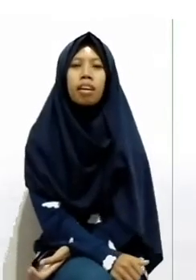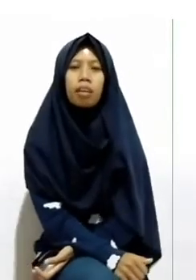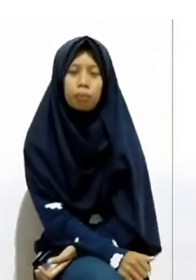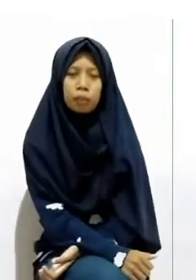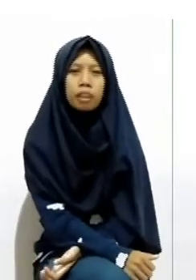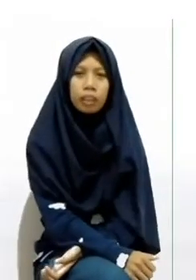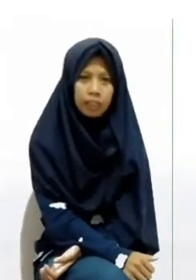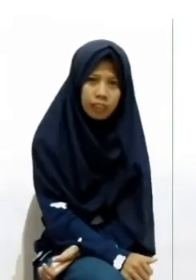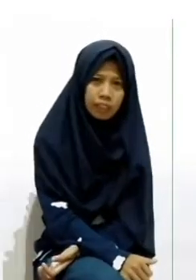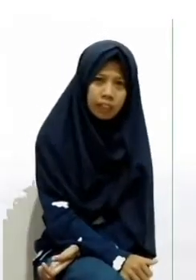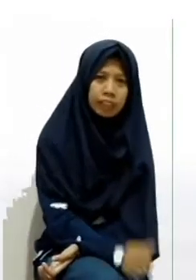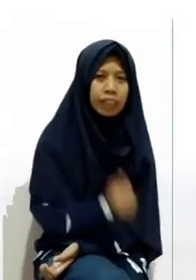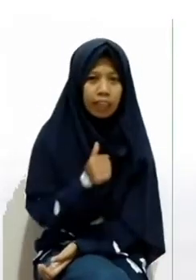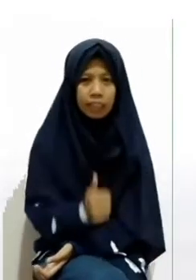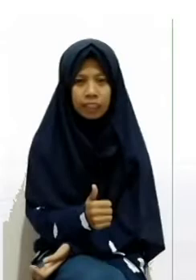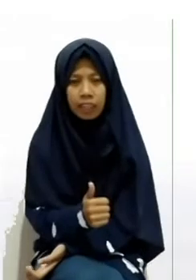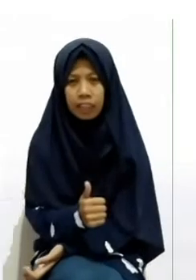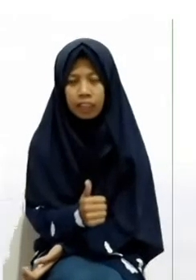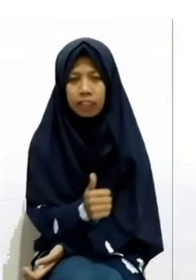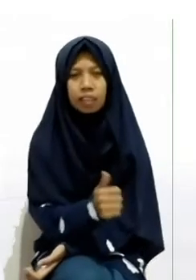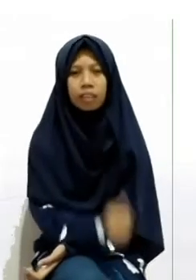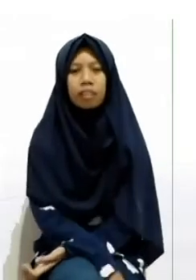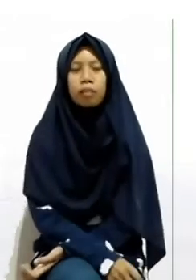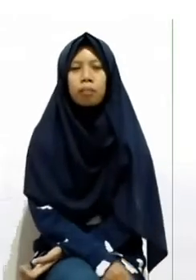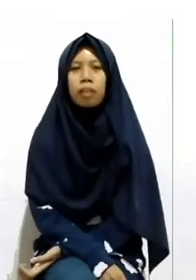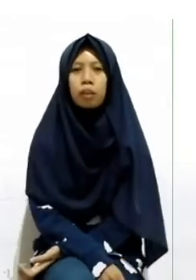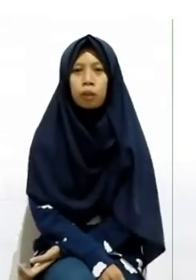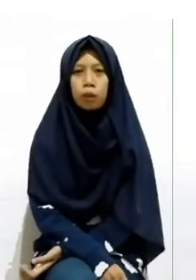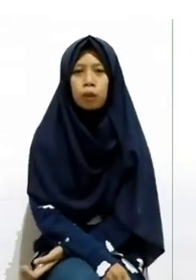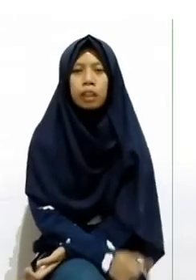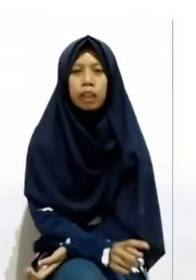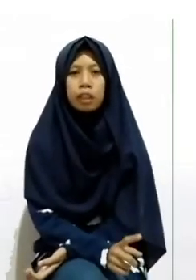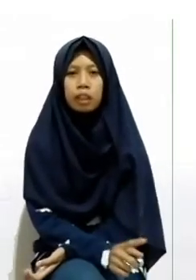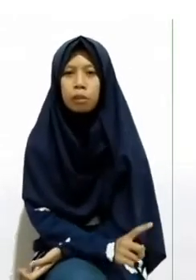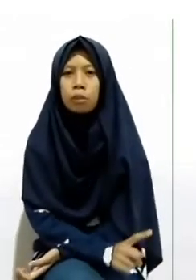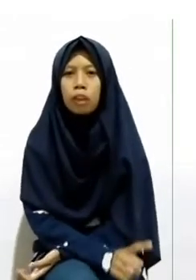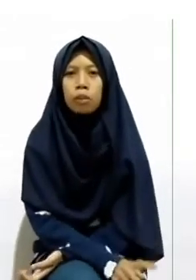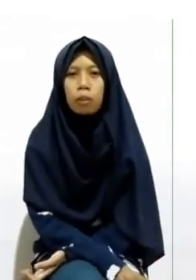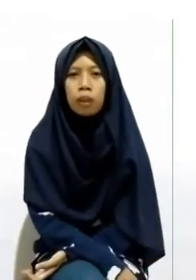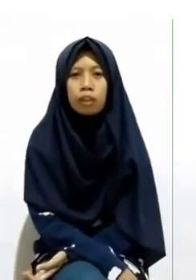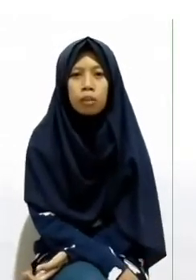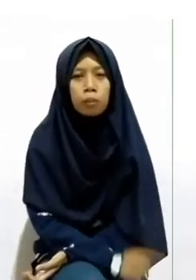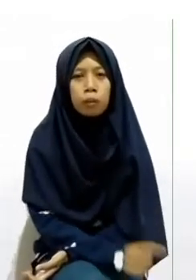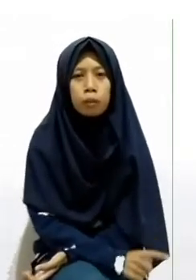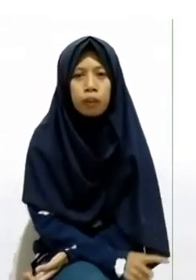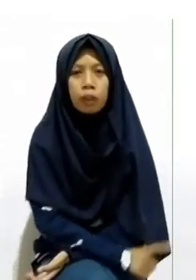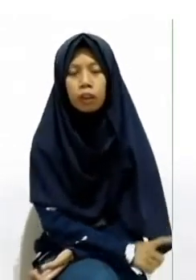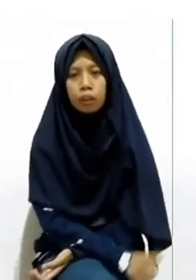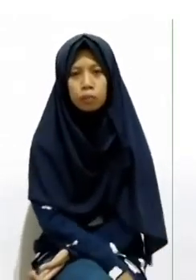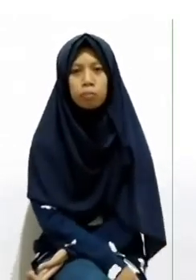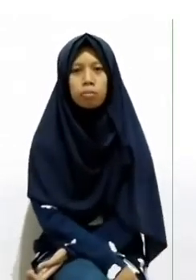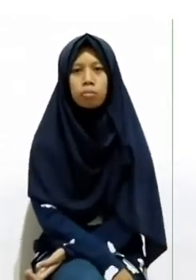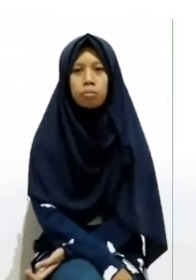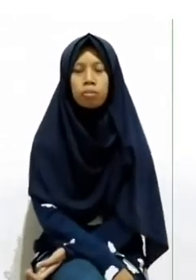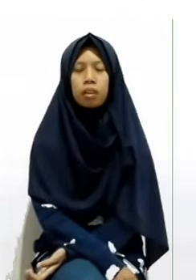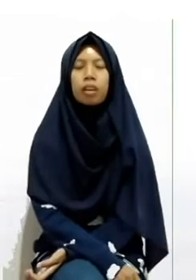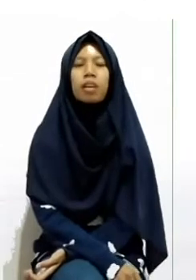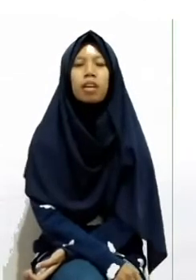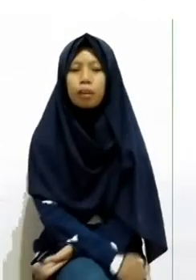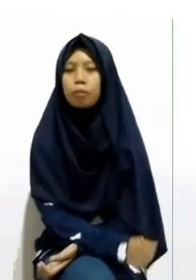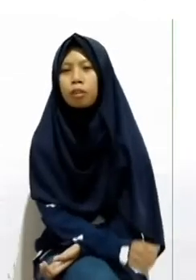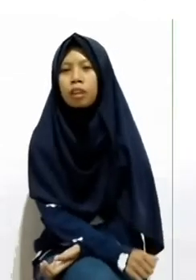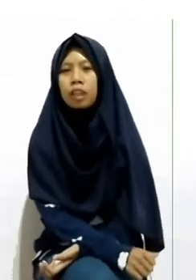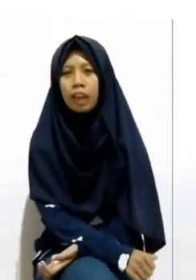Alhamdulillah sehat kan ayo ngaji sudah shalat subuh love